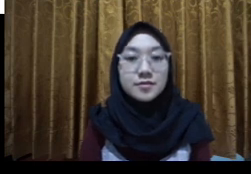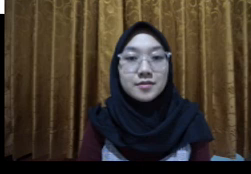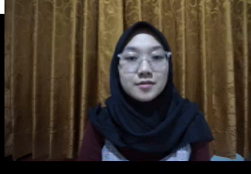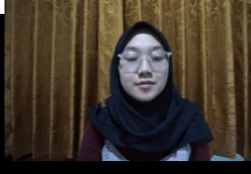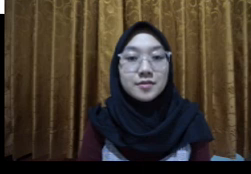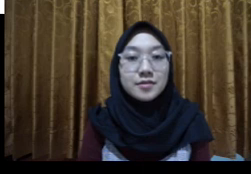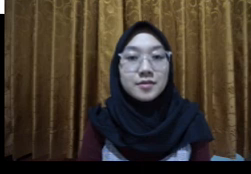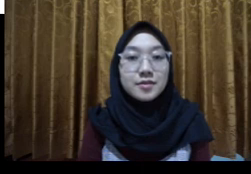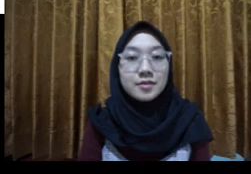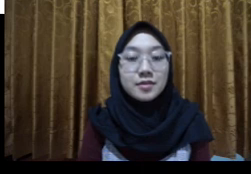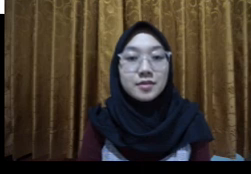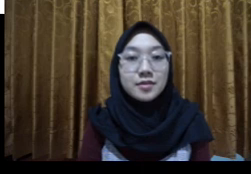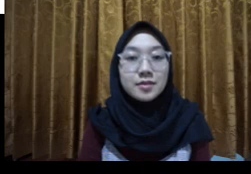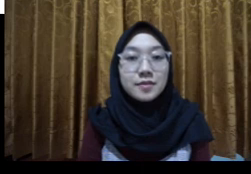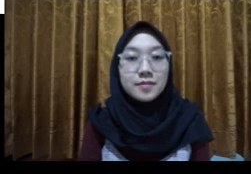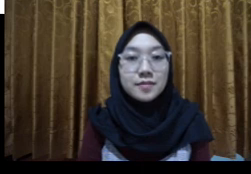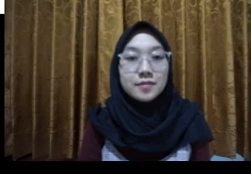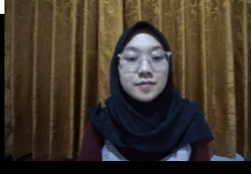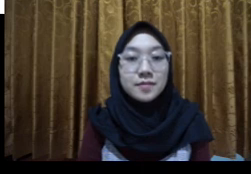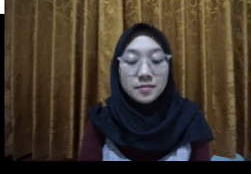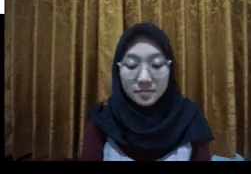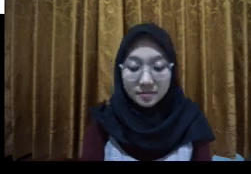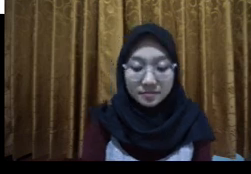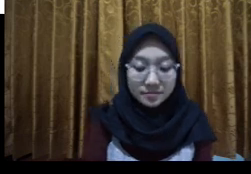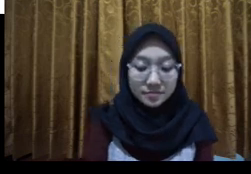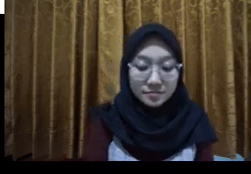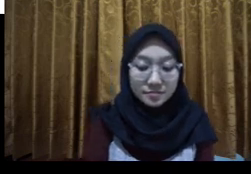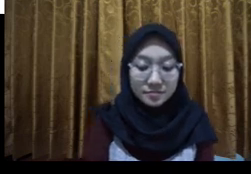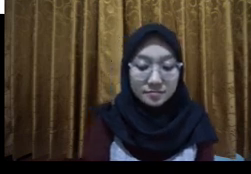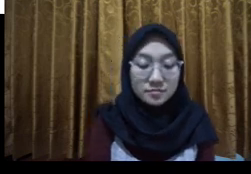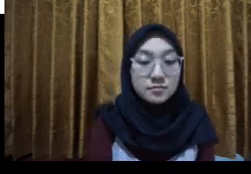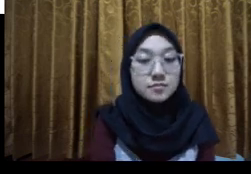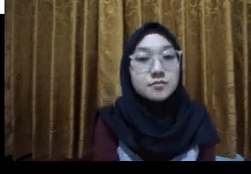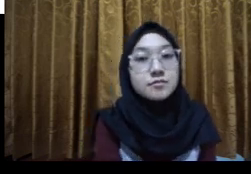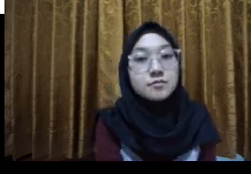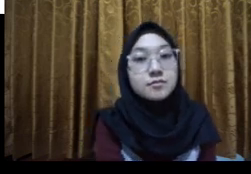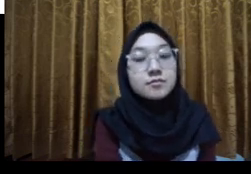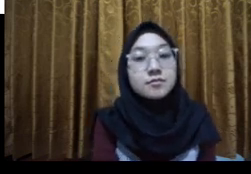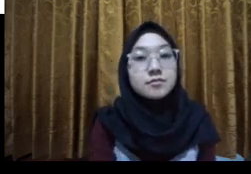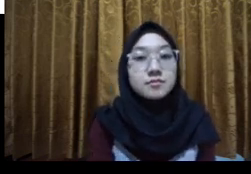luar biasa negeri Badungnya utuh terbaca. Tahun pelajaran